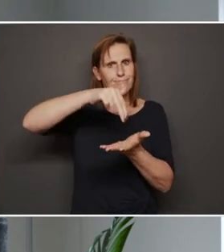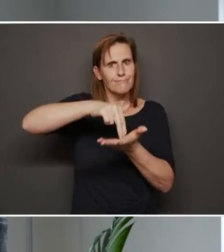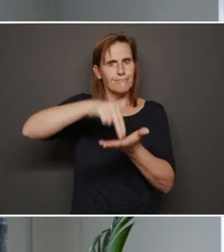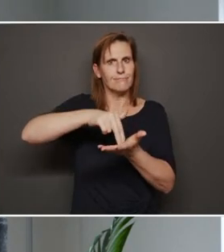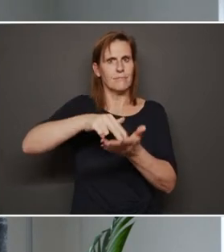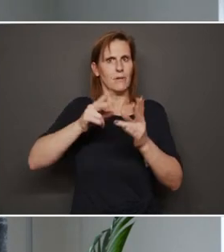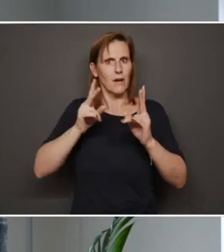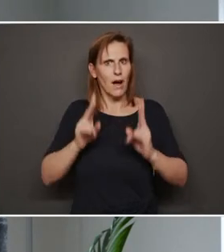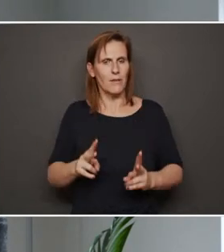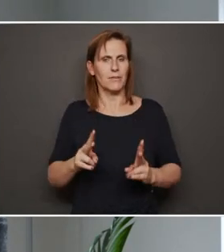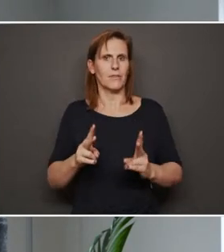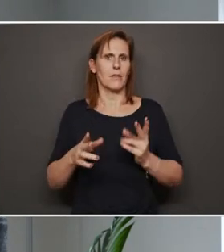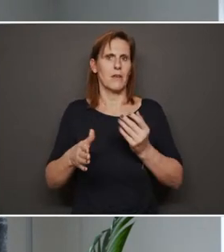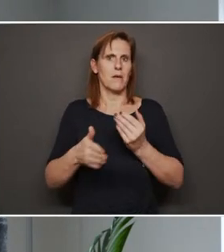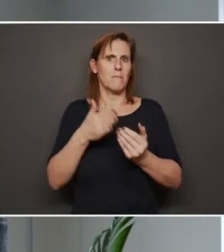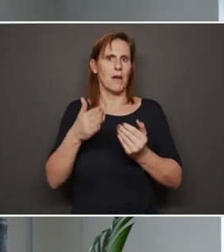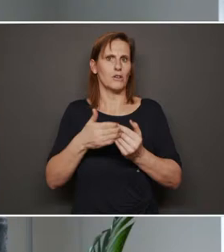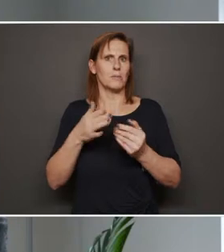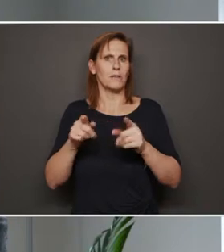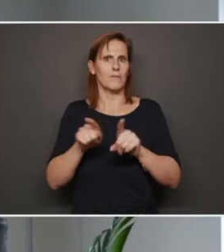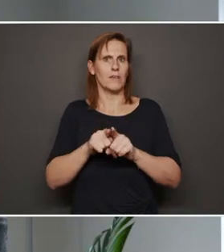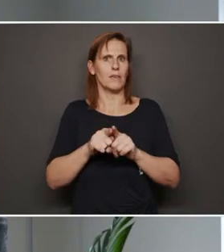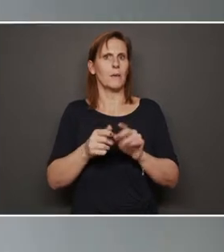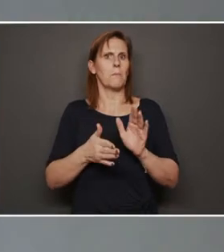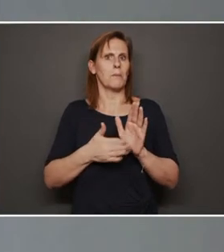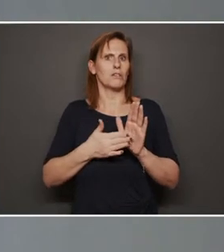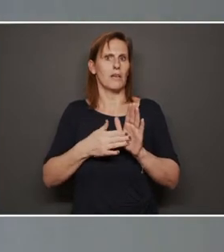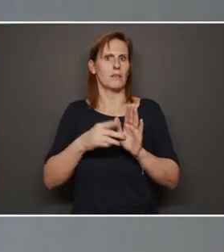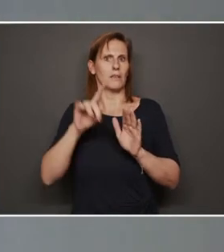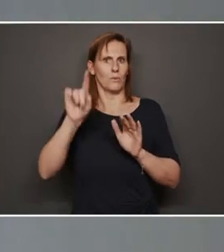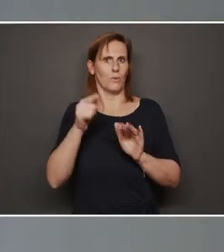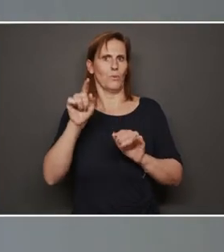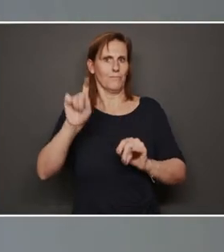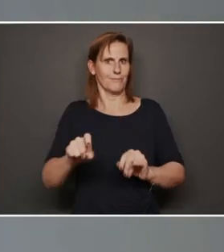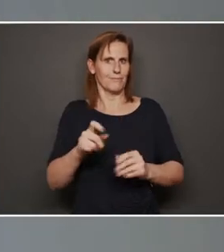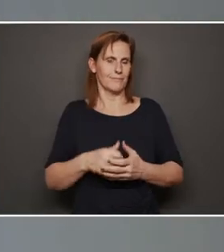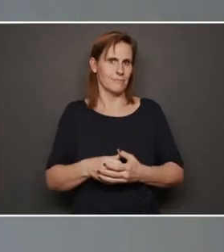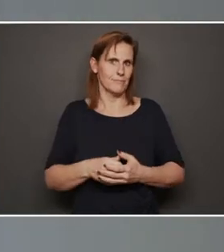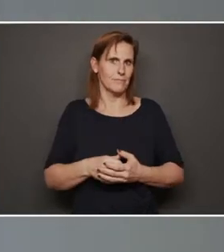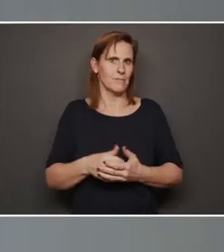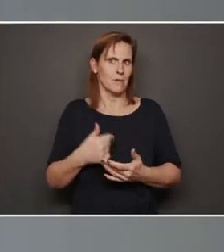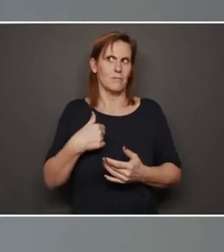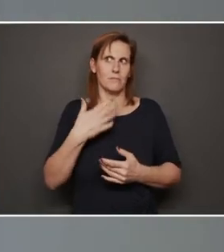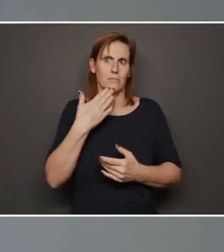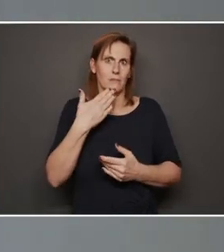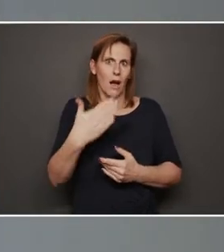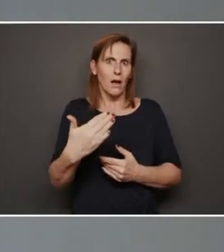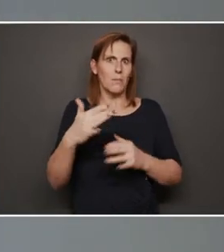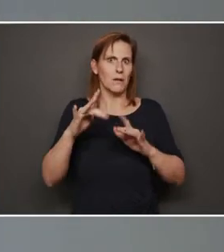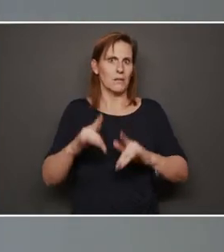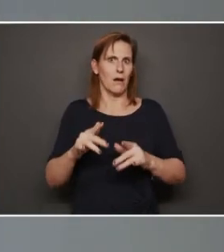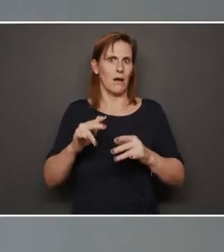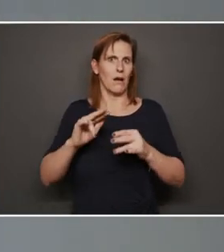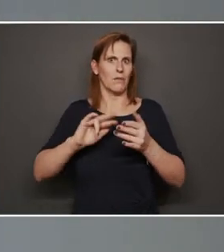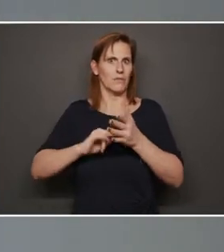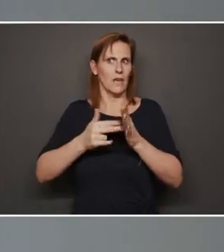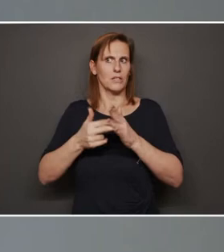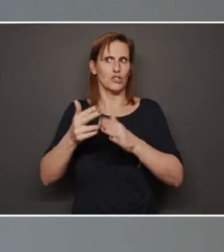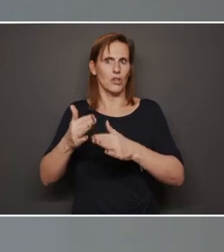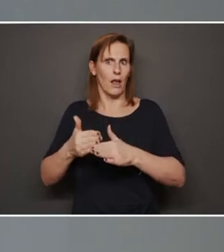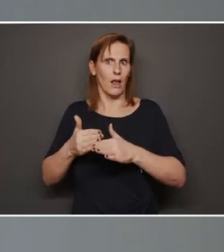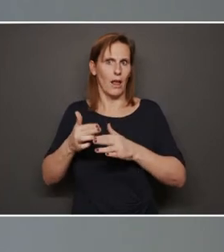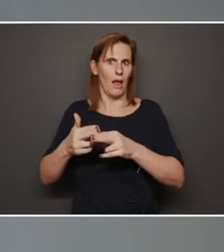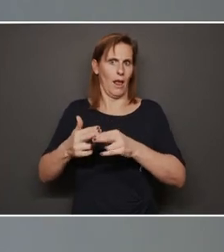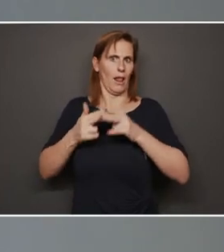und zum Beispiel bestätigen. Ich muss sagen, dass ich dankbar bin, dass ich mit den Hilfsmitteln